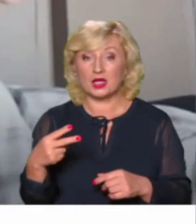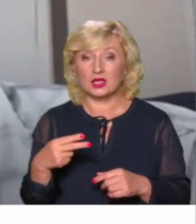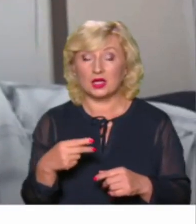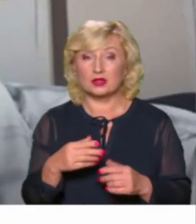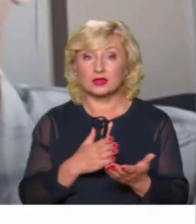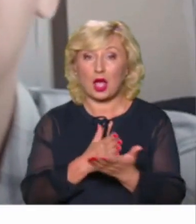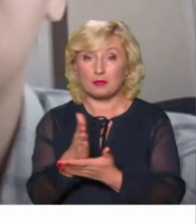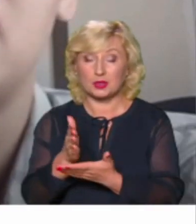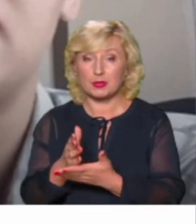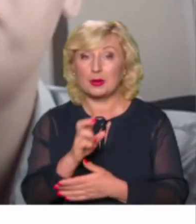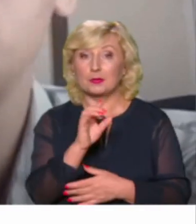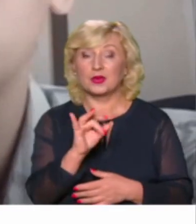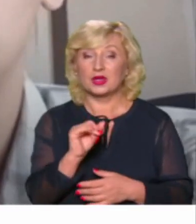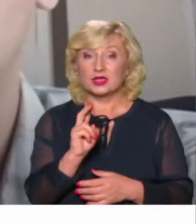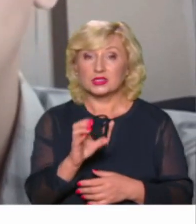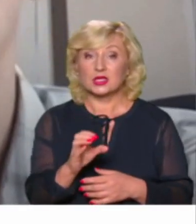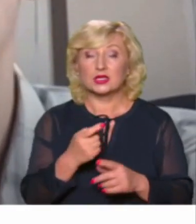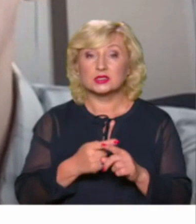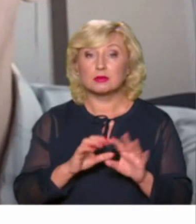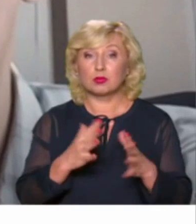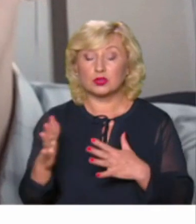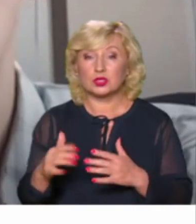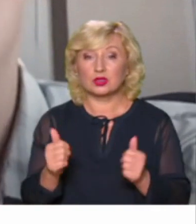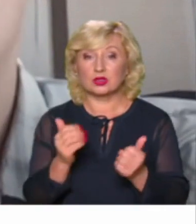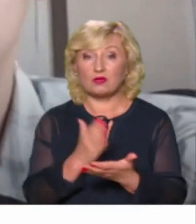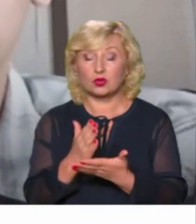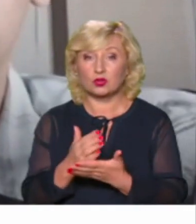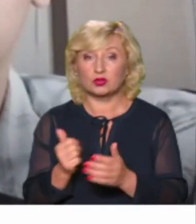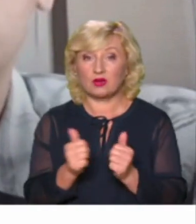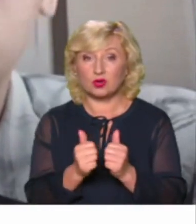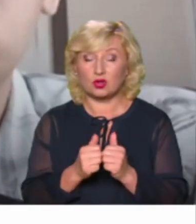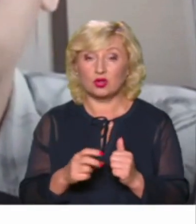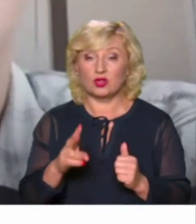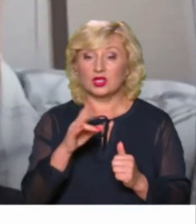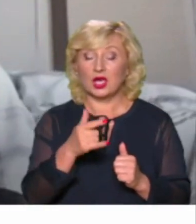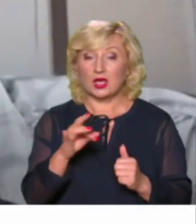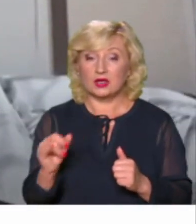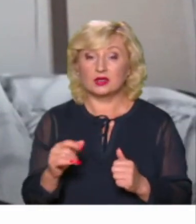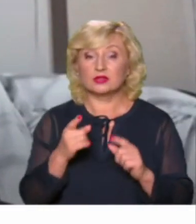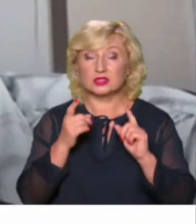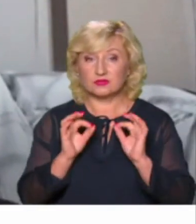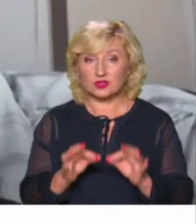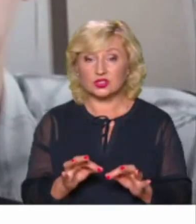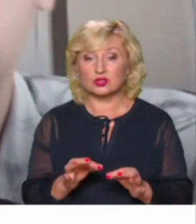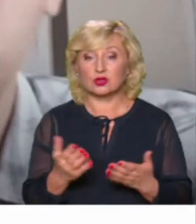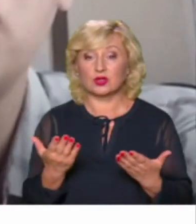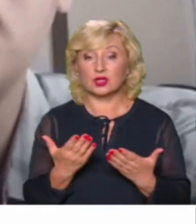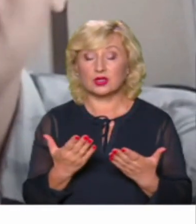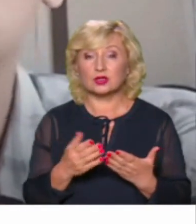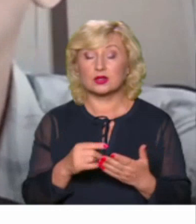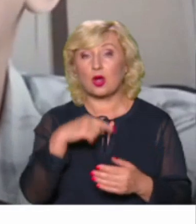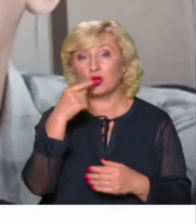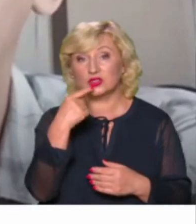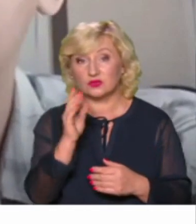І БРІКС, і ці події, які відбуваються навколо Нігеру. Навіть вони звичайно, рішення, як я думаю, якесь щось будуть озвучувати.